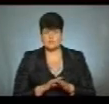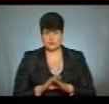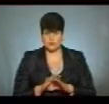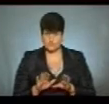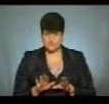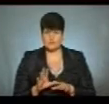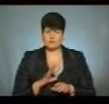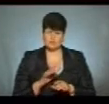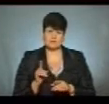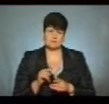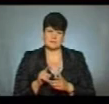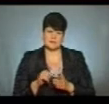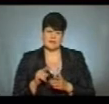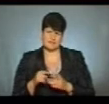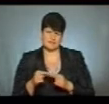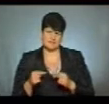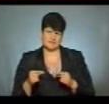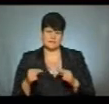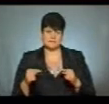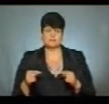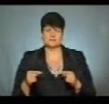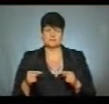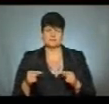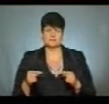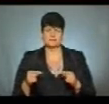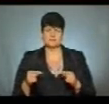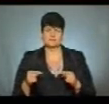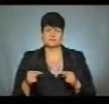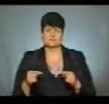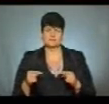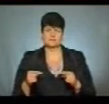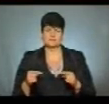І були там ще питання такі, що вони, ну, скажімо так,